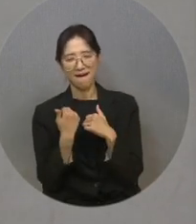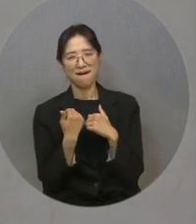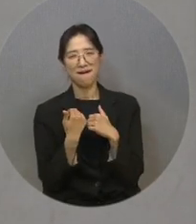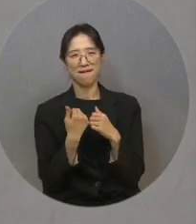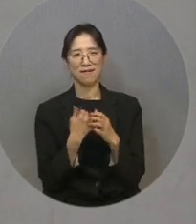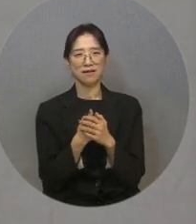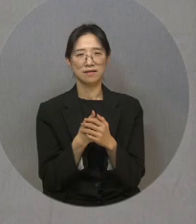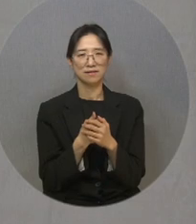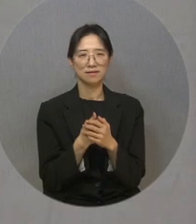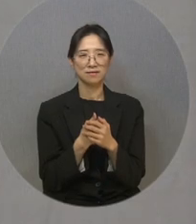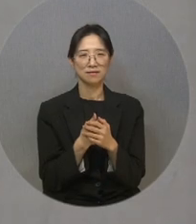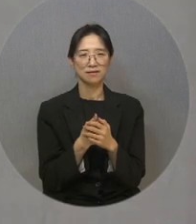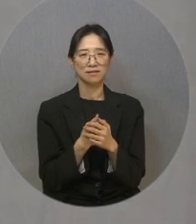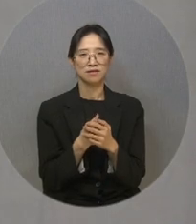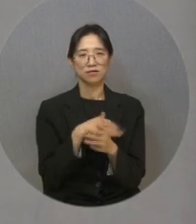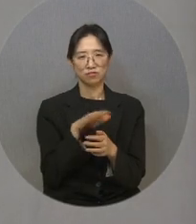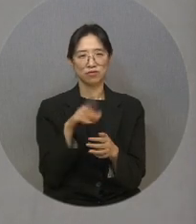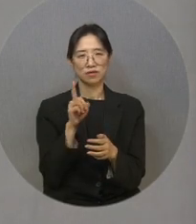그래서 우리는